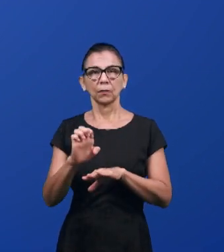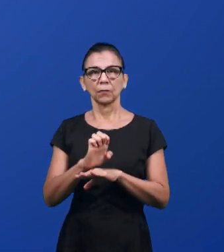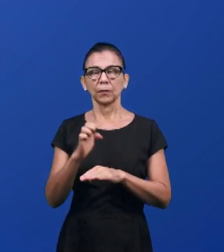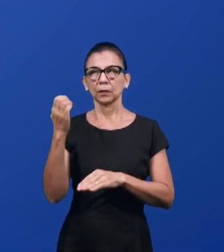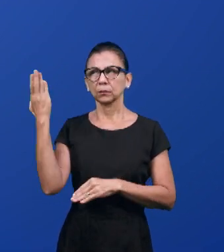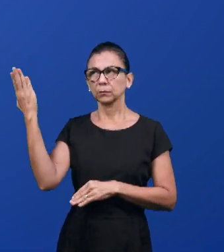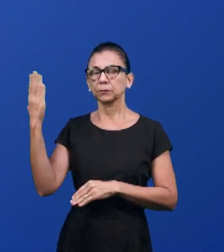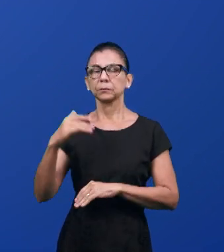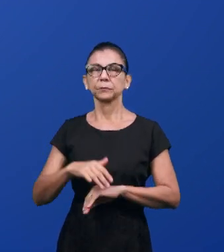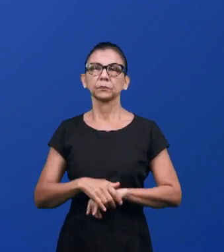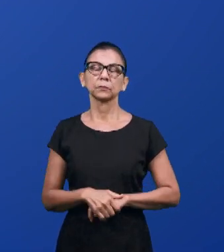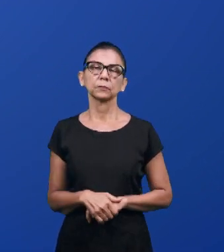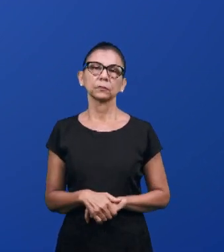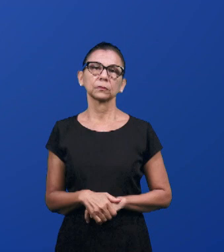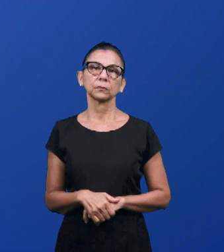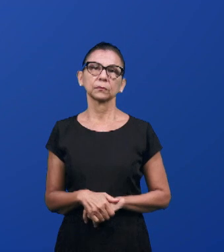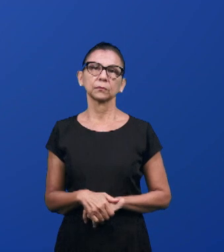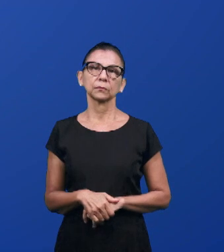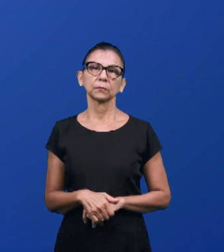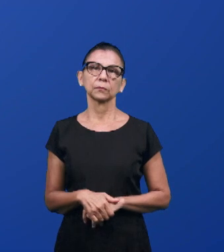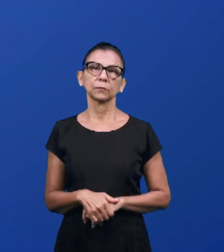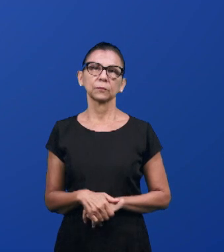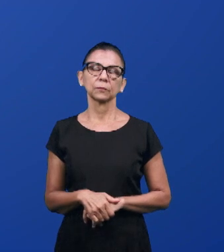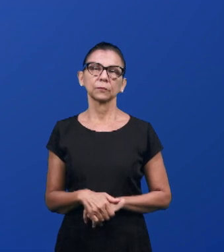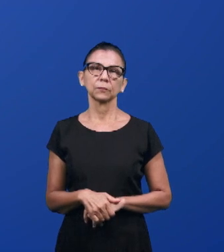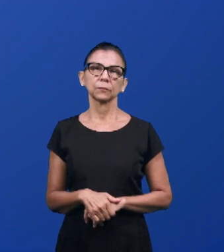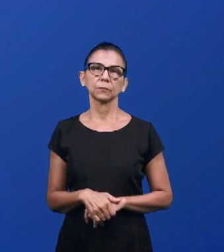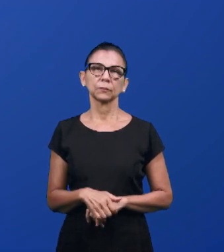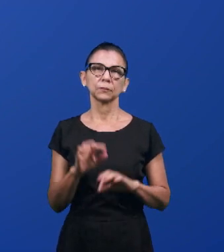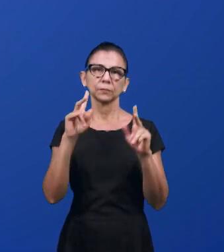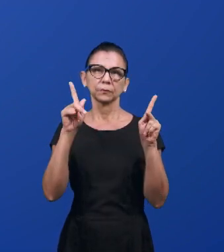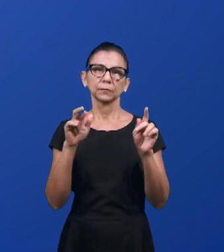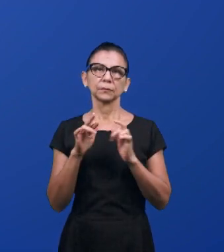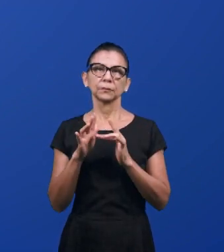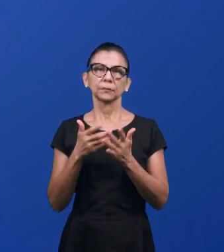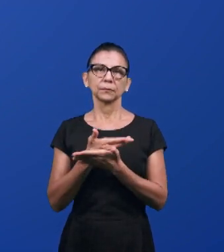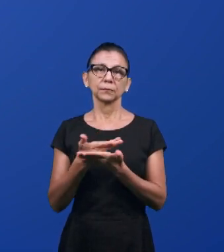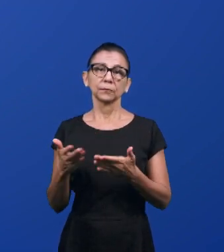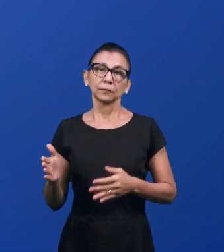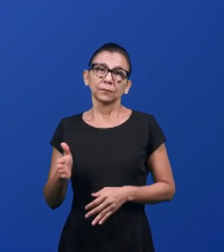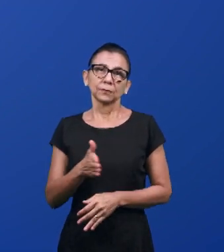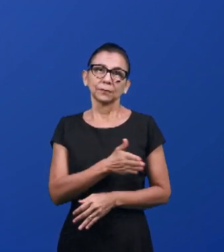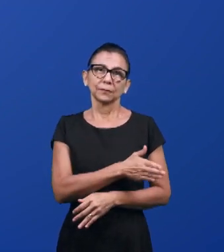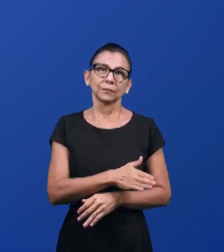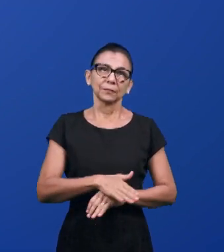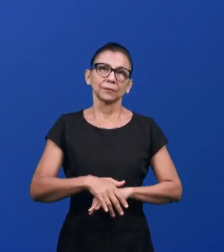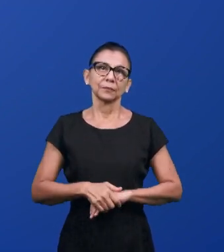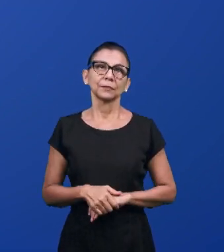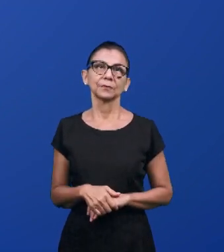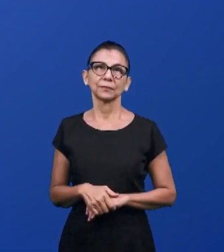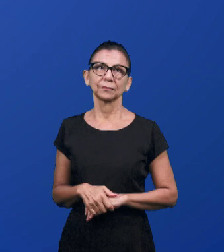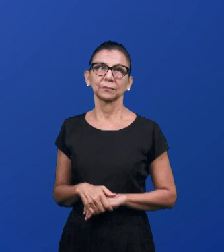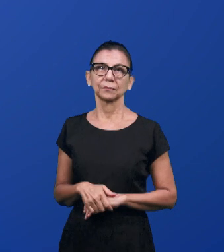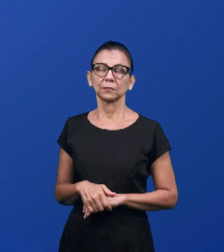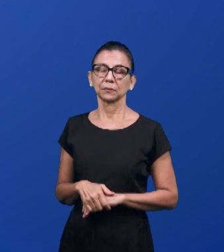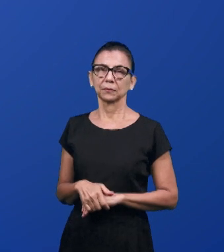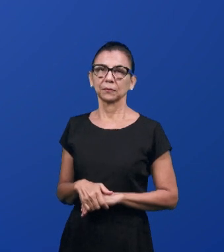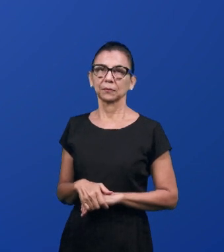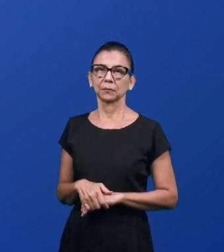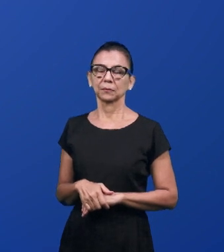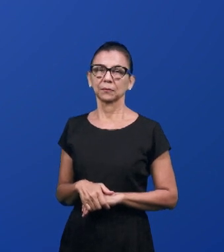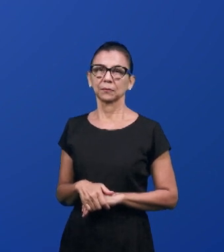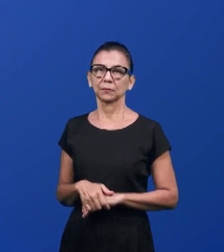9, 3, 3, 3, 4, 3, 9 et 6, 19. La paix du Seigneur. Nous pouvons retrouver beaucoup de